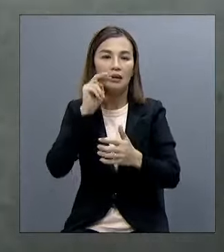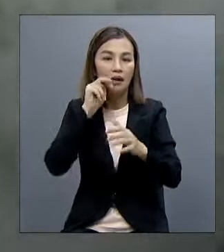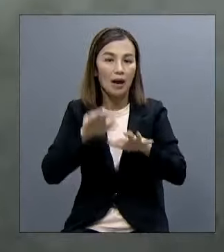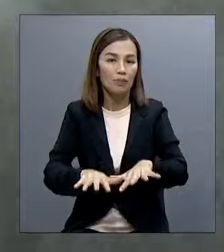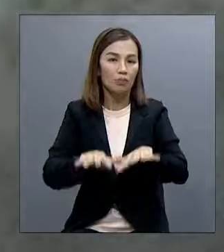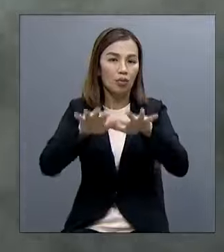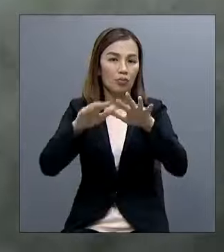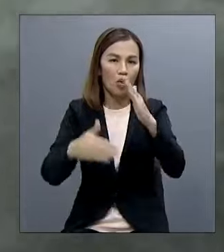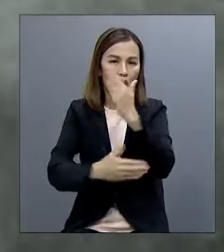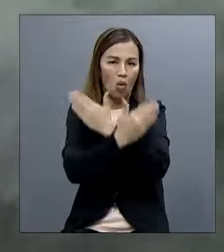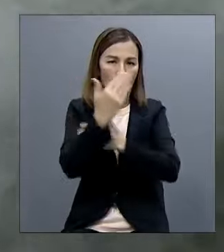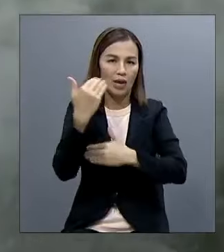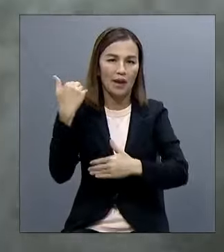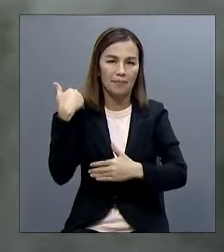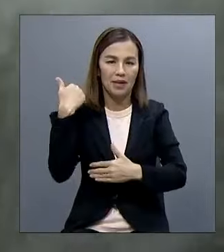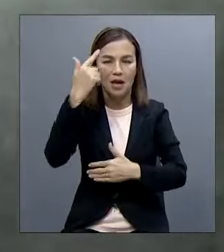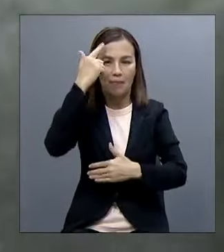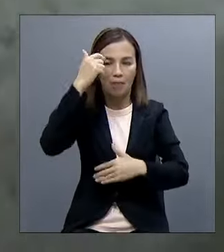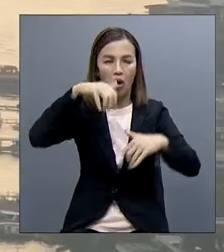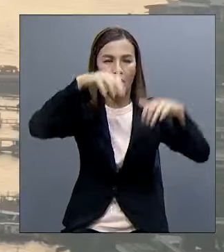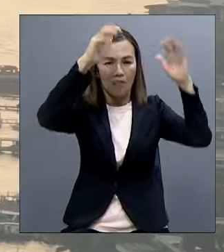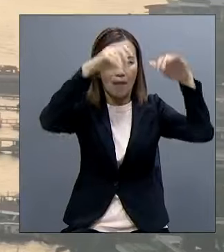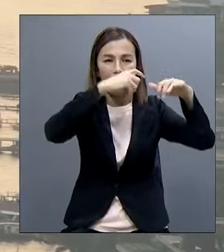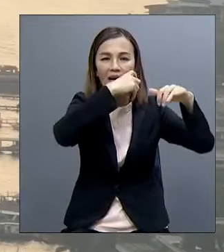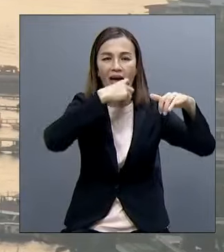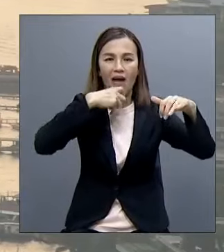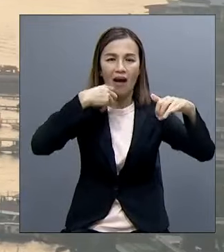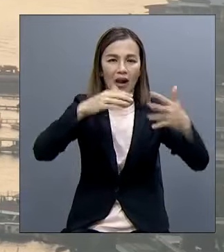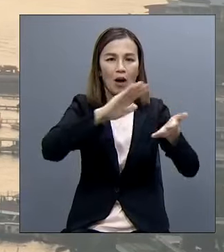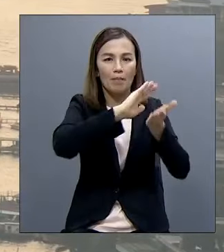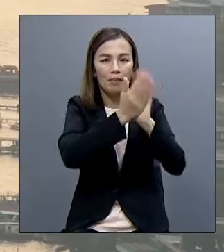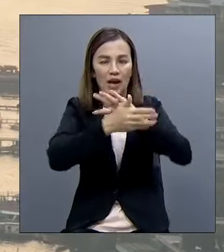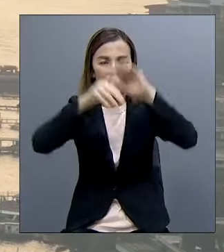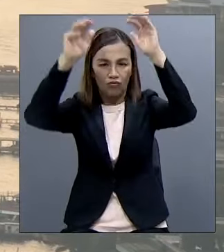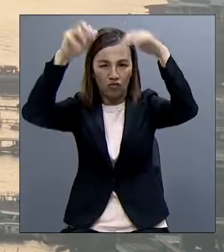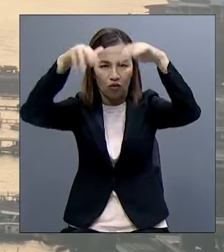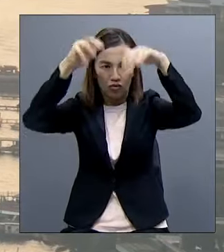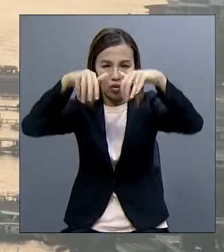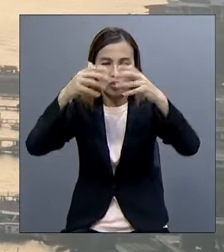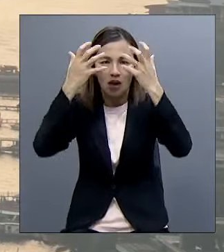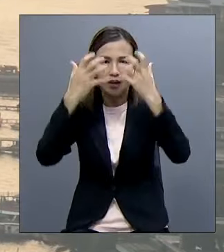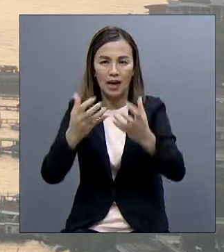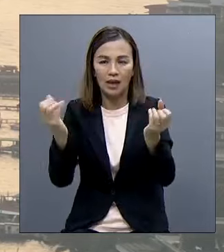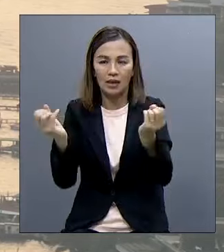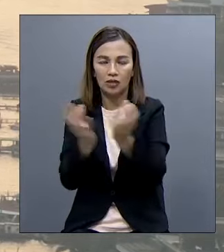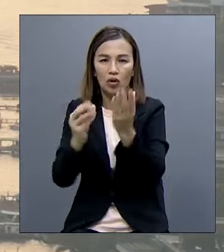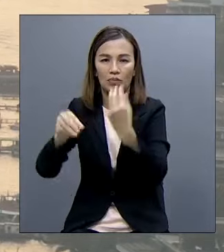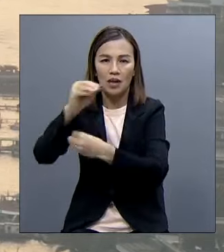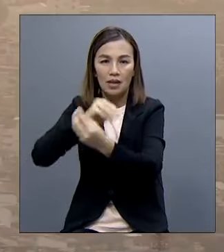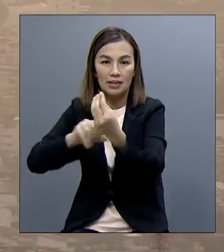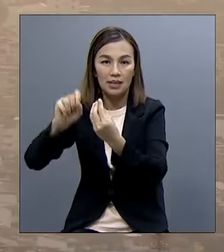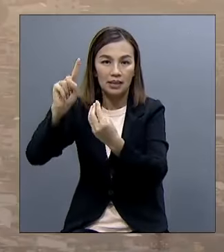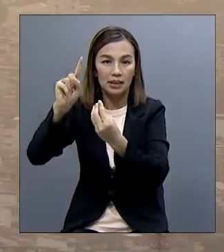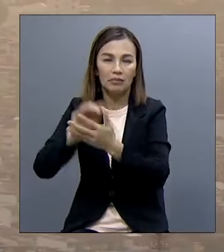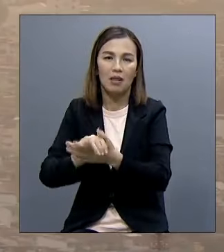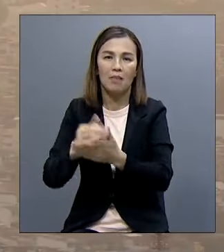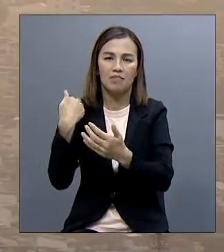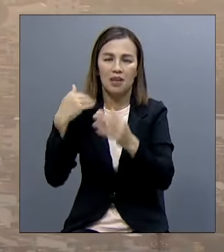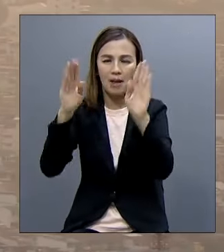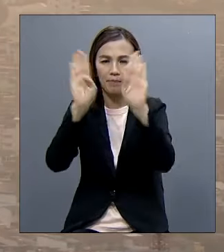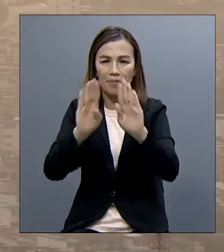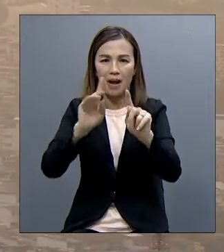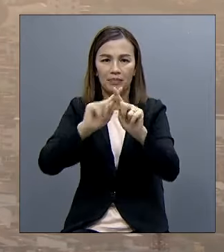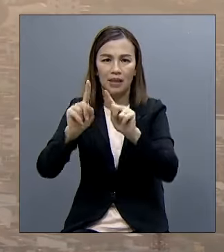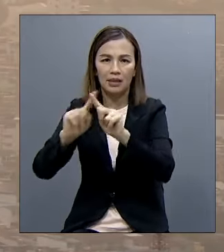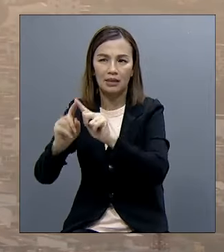ความเสี่ยงสูงขึ้นหลังเอลนิโยคลี่คลายลงซึ่งผลกระทบต่อกิจกรรมทางเศรษฐกิจเนี่ยมันจะเสียหายหลากหลายประเภทมากกว่า